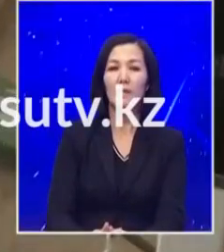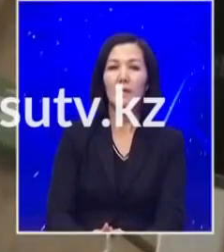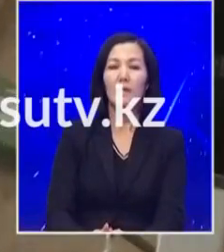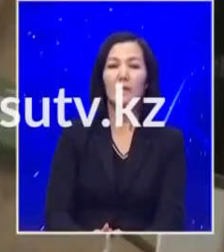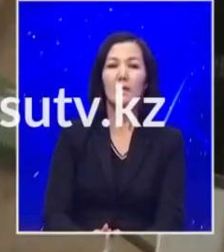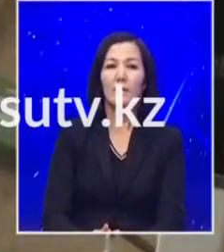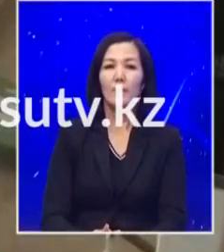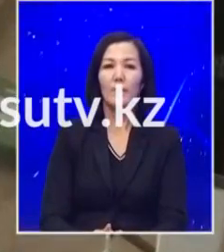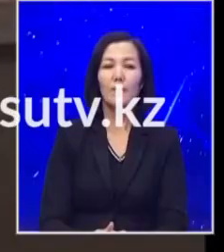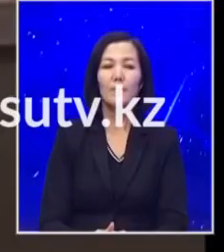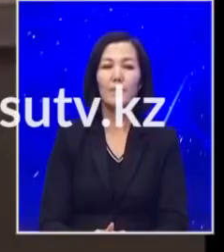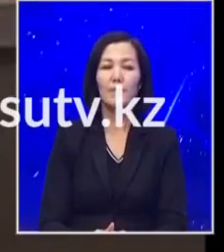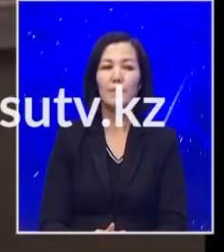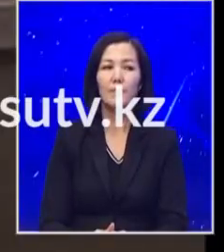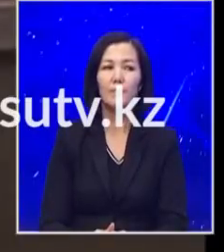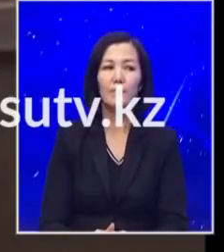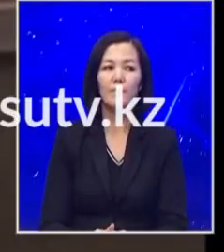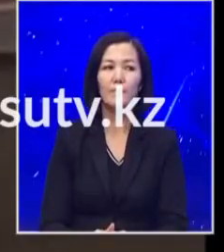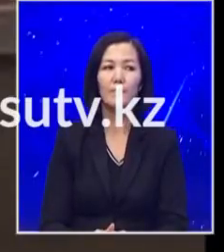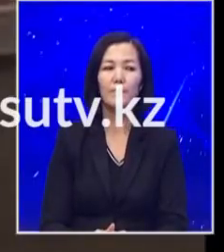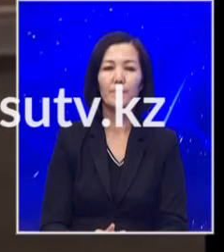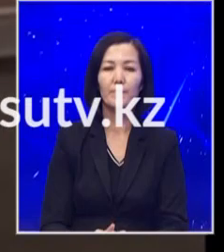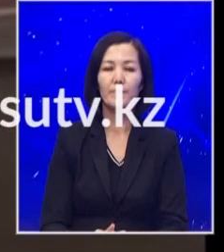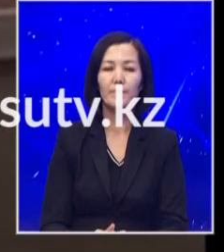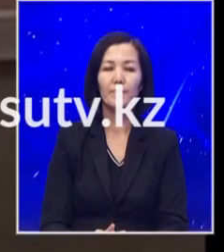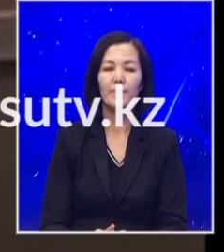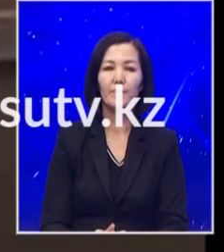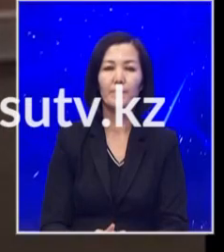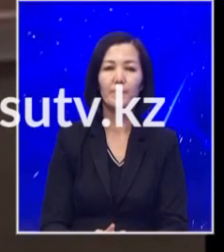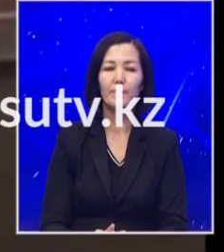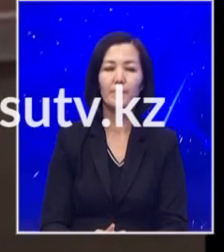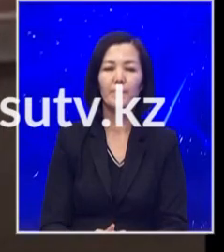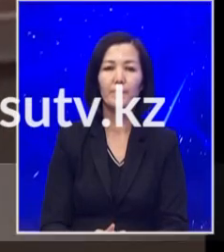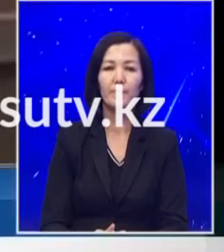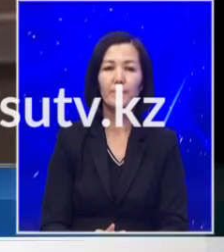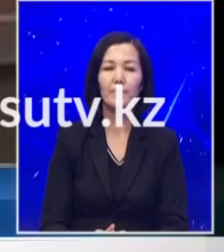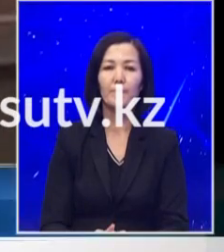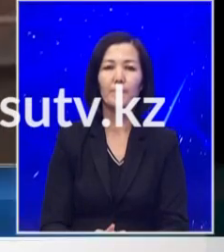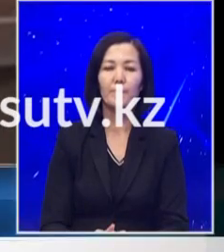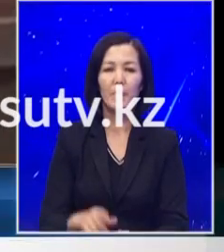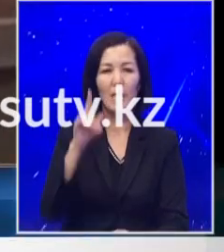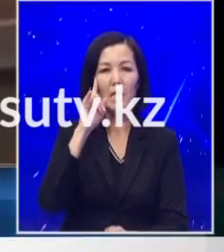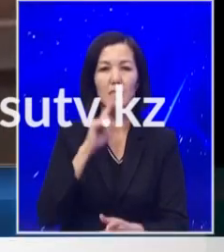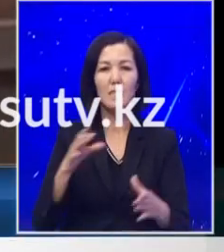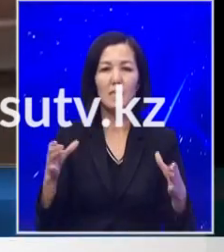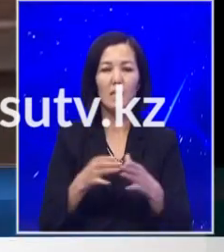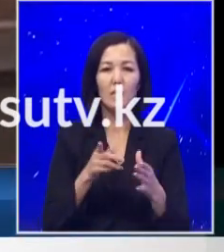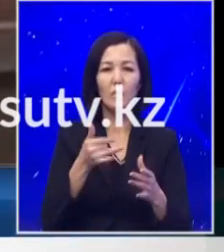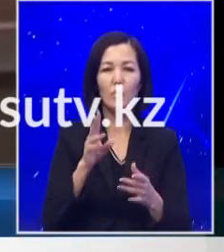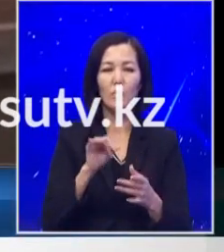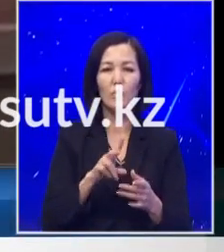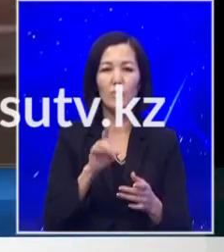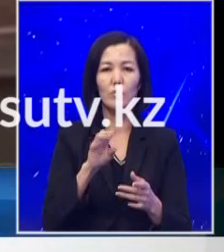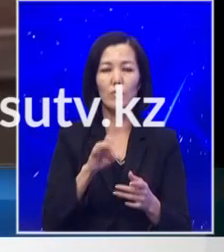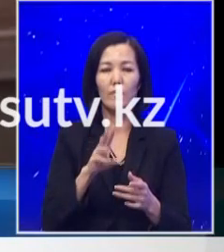Шесть Алматинской области, это Ибрагульнур. Қазақстан құрамасында Гүлнұр Ыбырай, Зүлфия